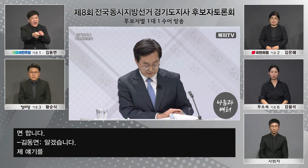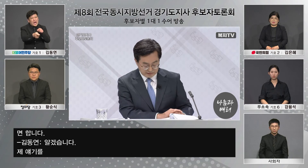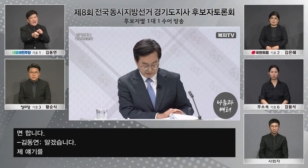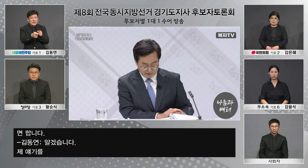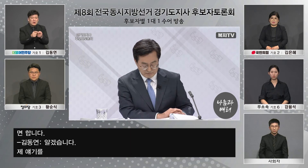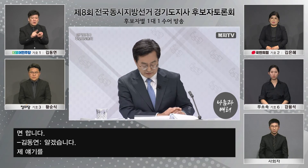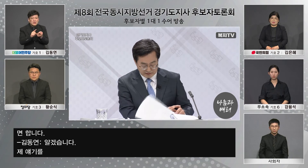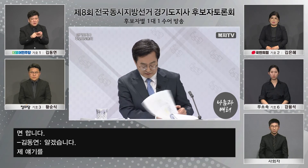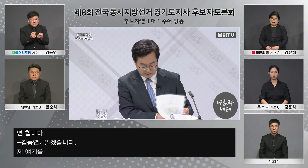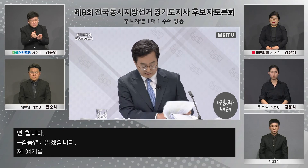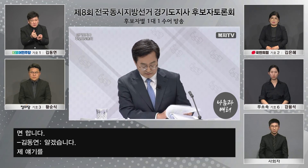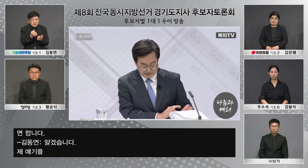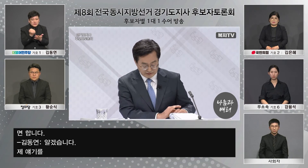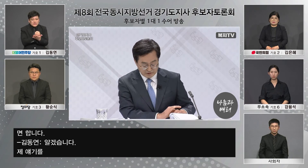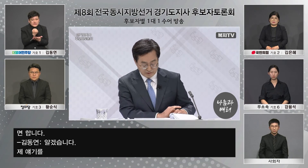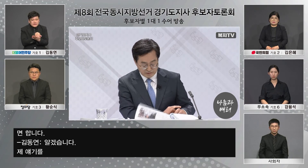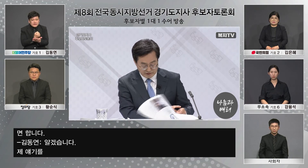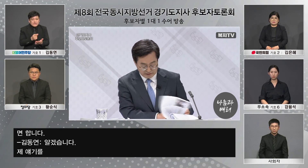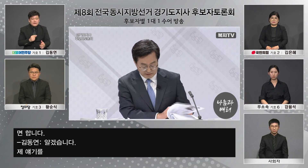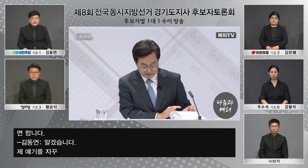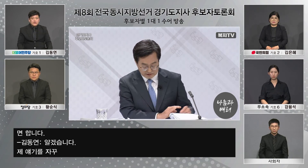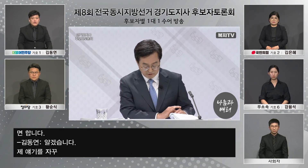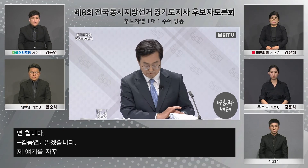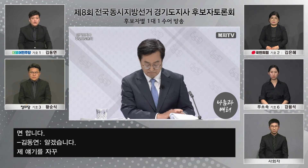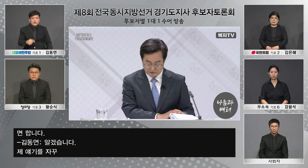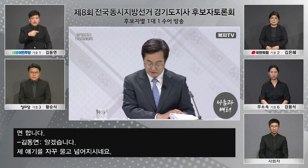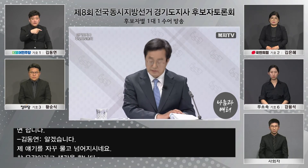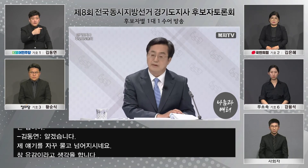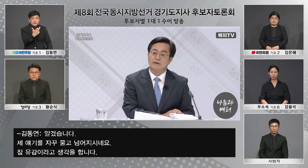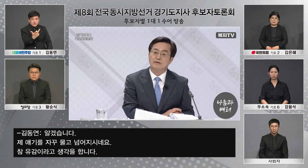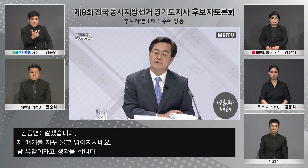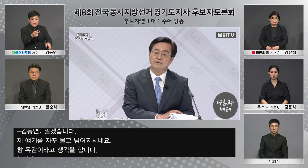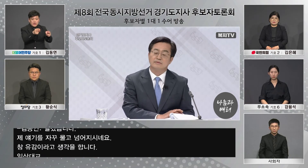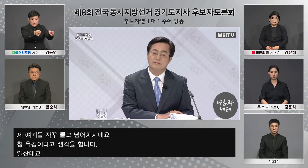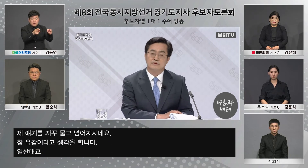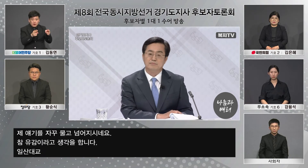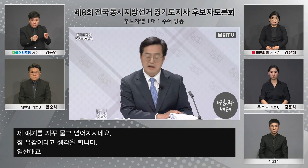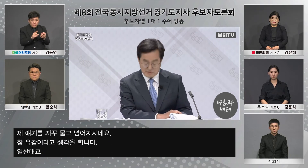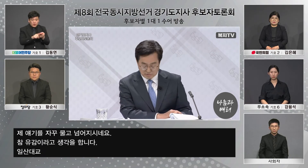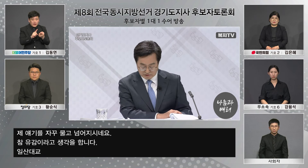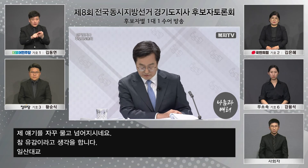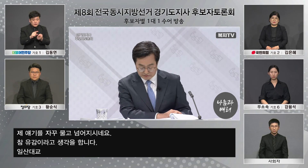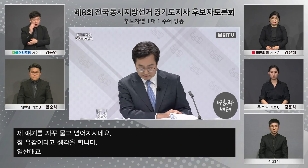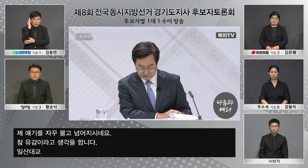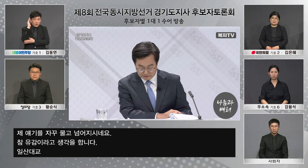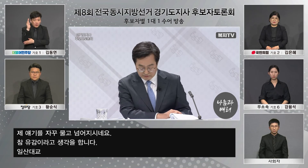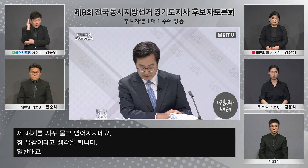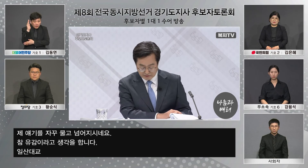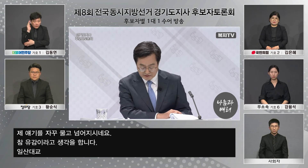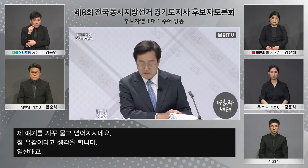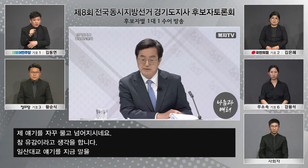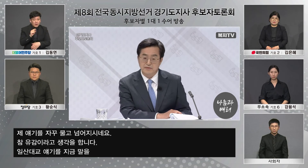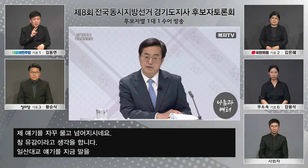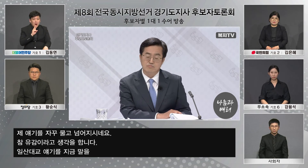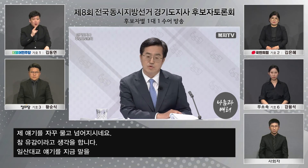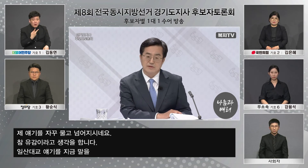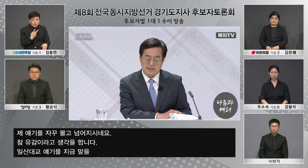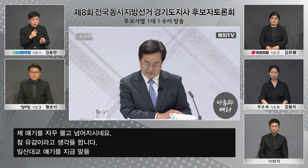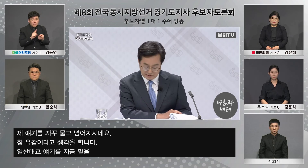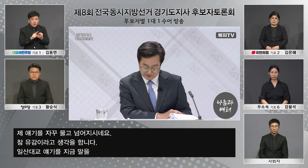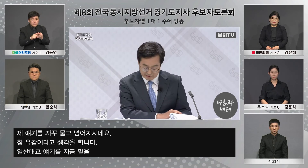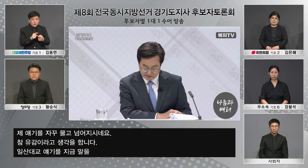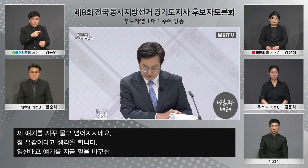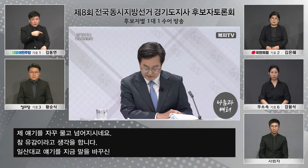유감이라고 생각을 합니다. 일산대교 얘기를 지금 그 말 바꾸신 것을 하는 지금 일산대교